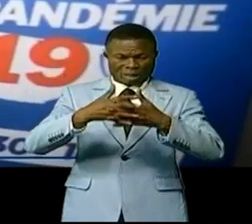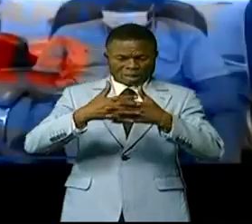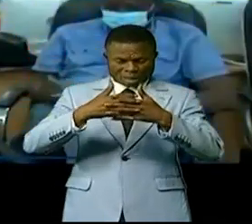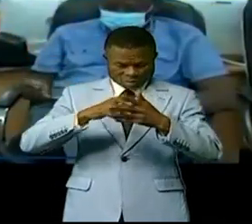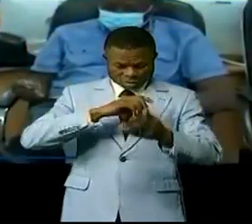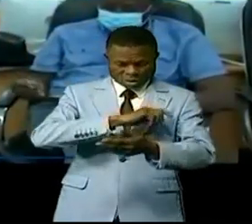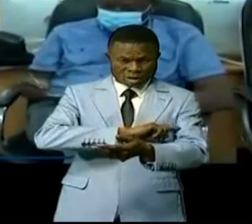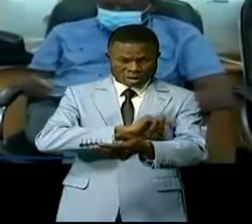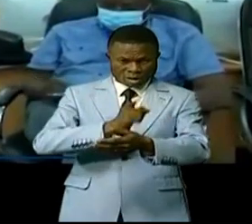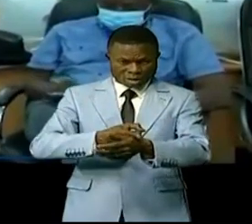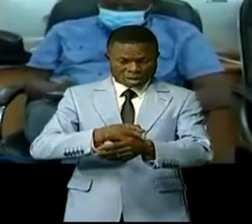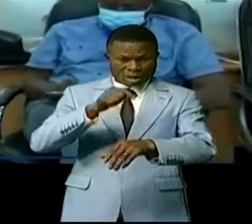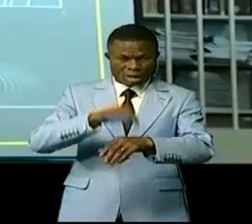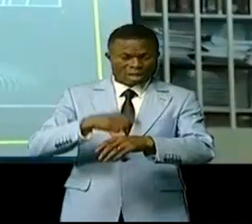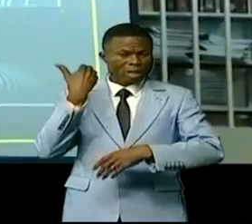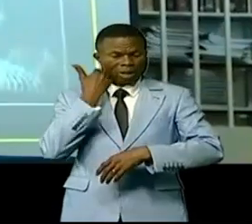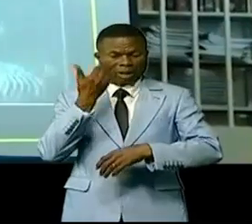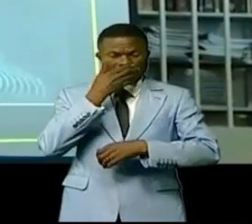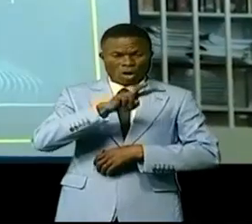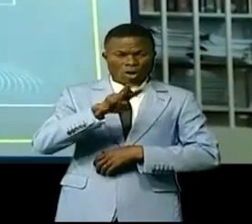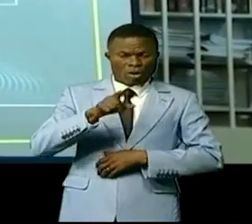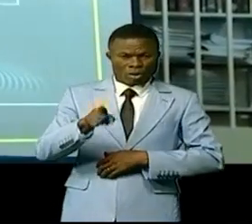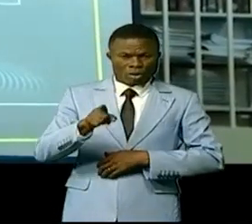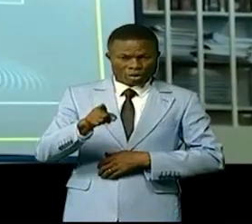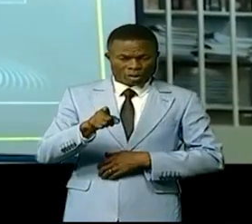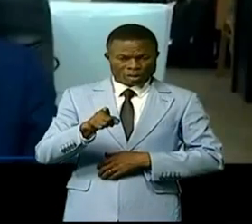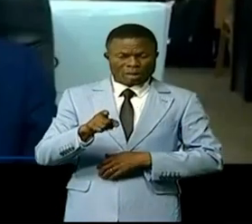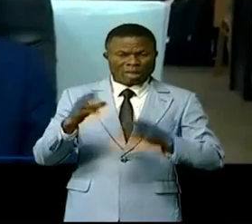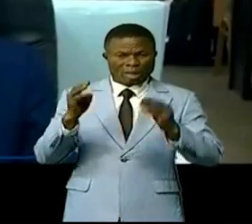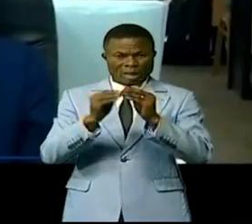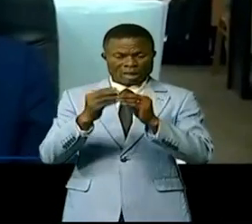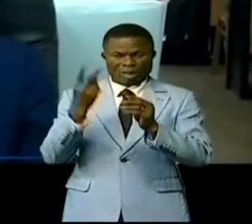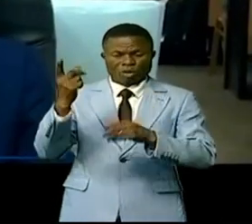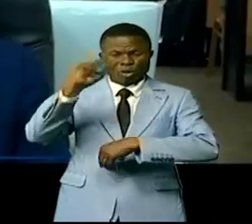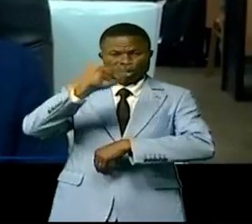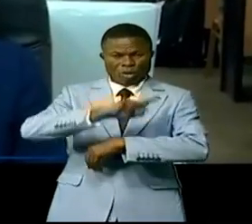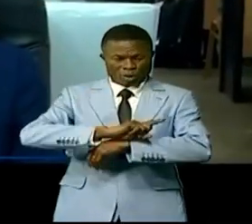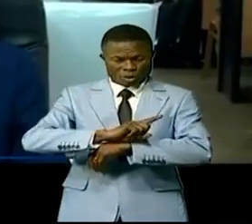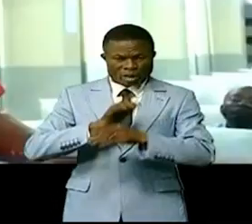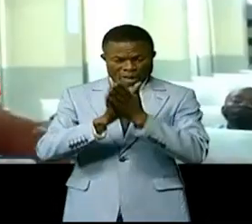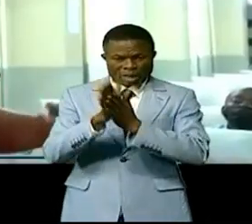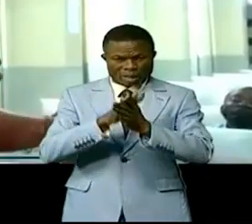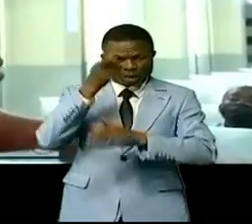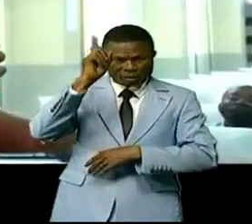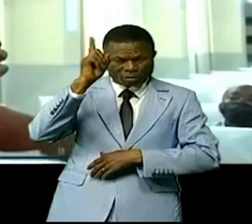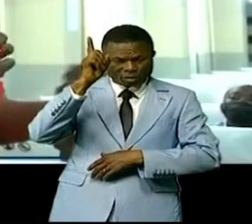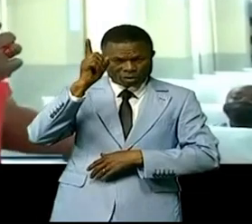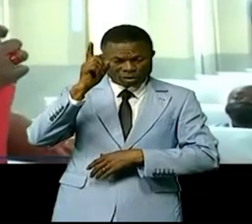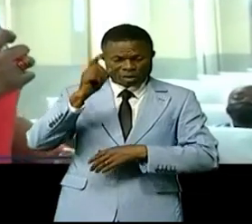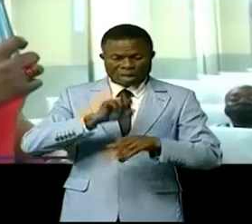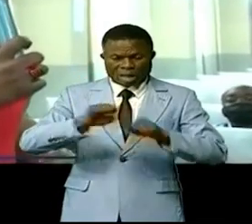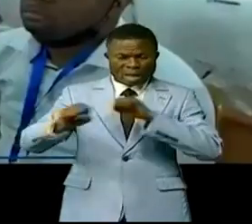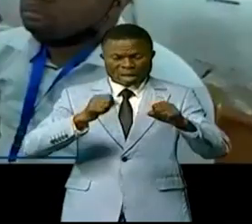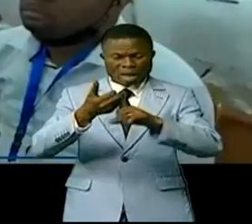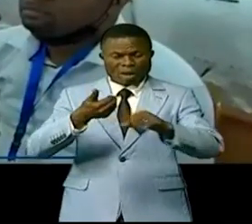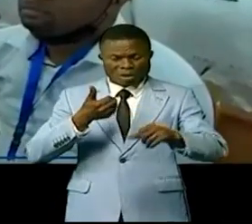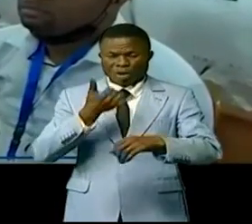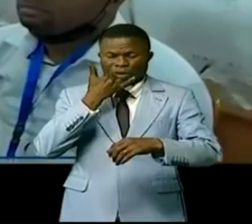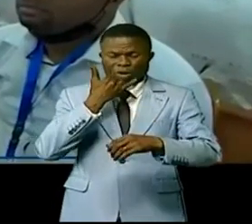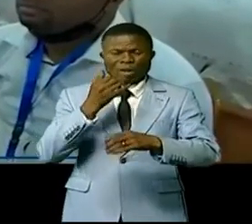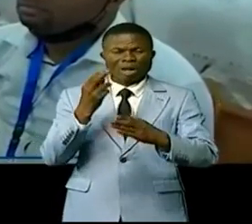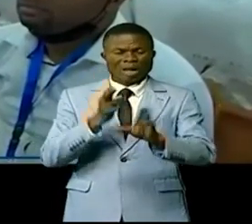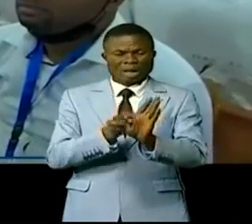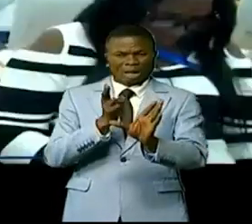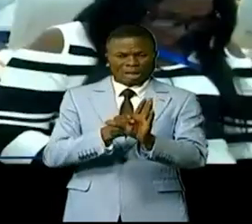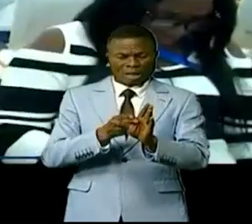fœtale à l'ère de la pandémie à COVID-19 », ces assises de 2 jours ont mis l'accent sur le dépistage des malformations cardiaques